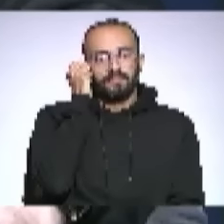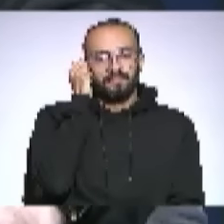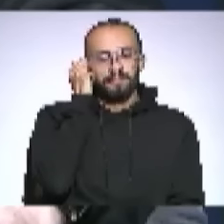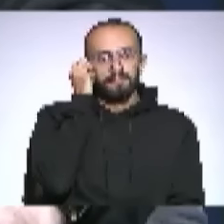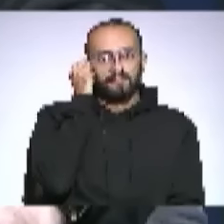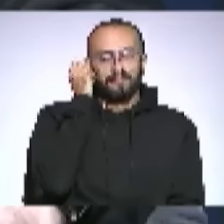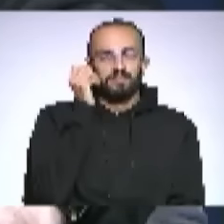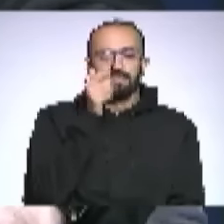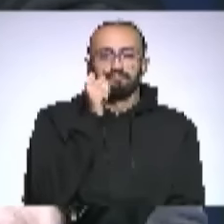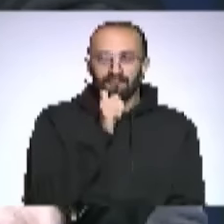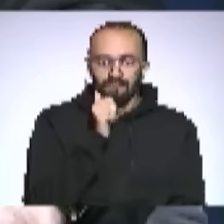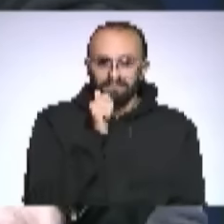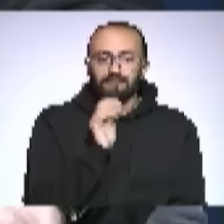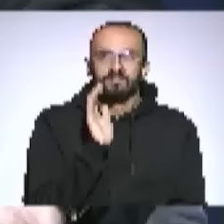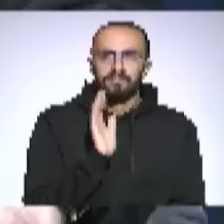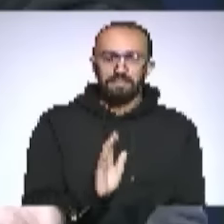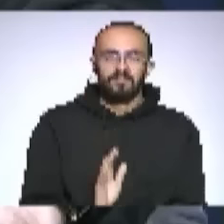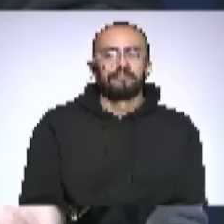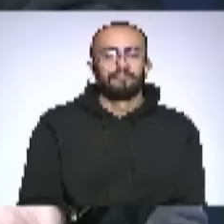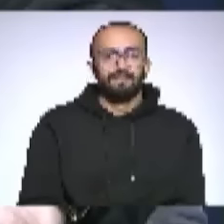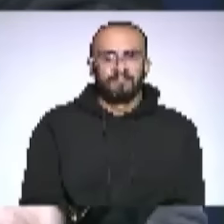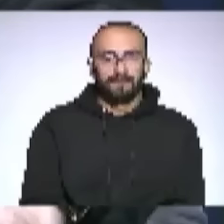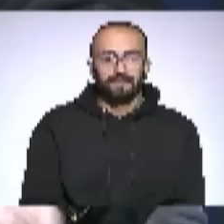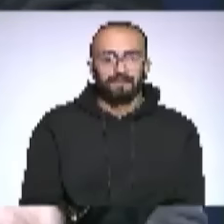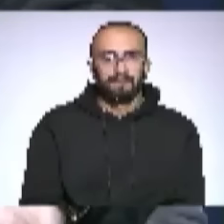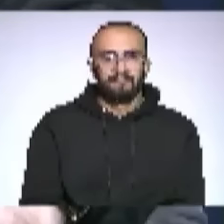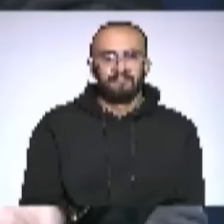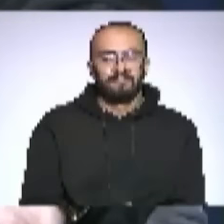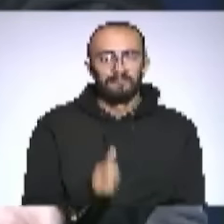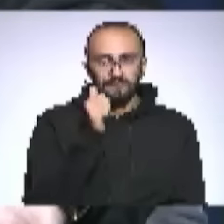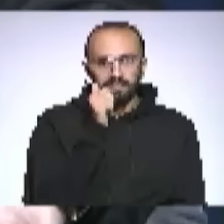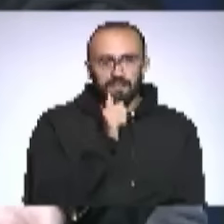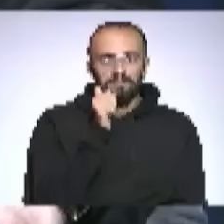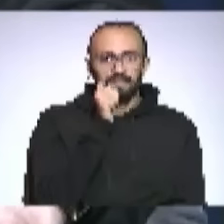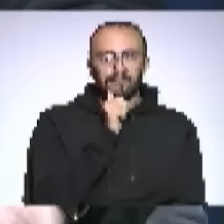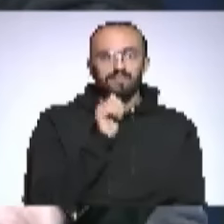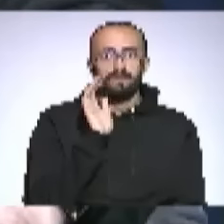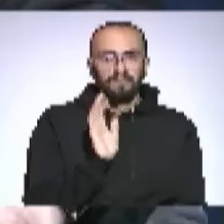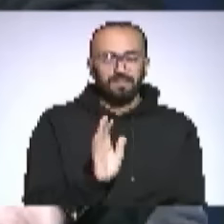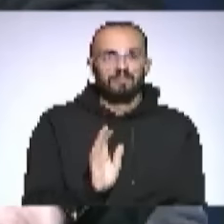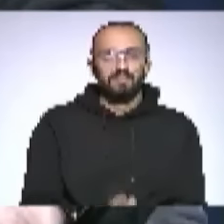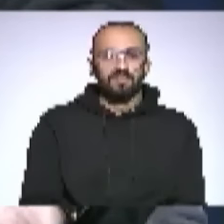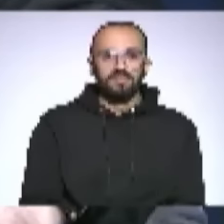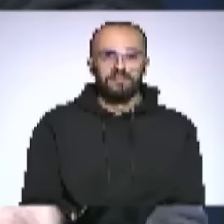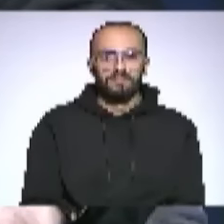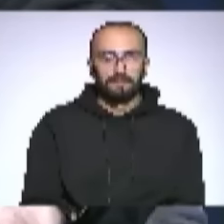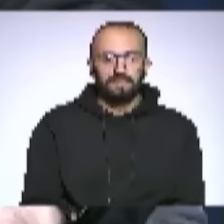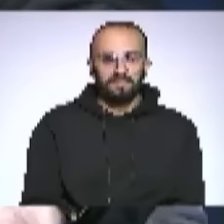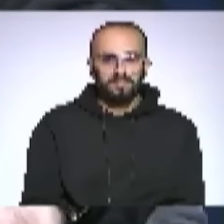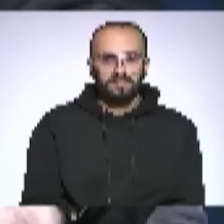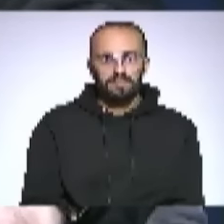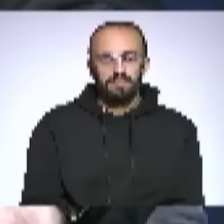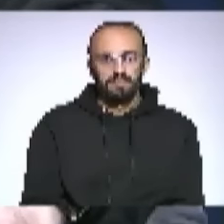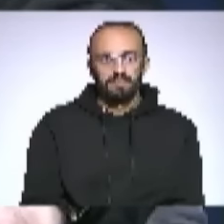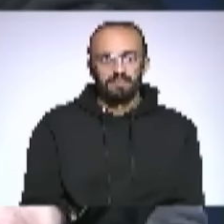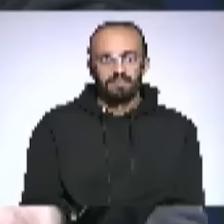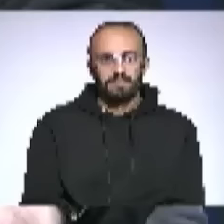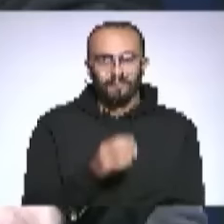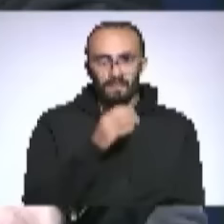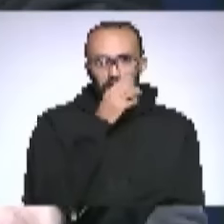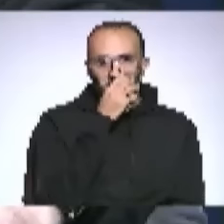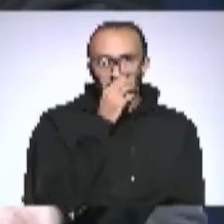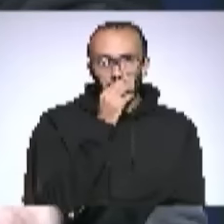طولي بالك واصبري بصبركم تقتنون انفسكم زي ما بيقول الكتاب صبرك في حد